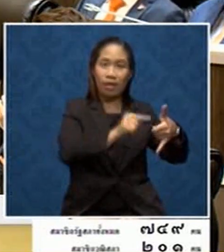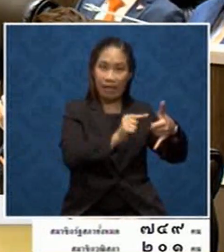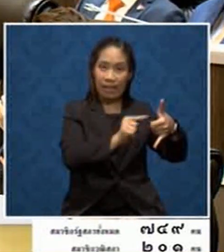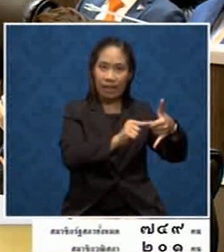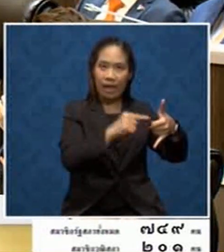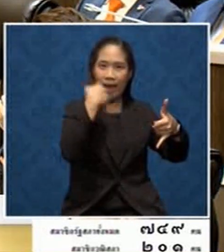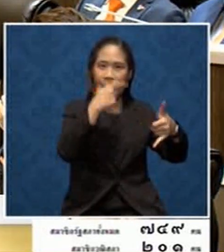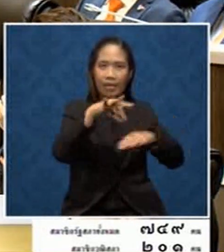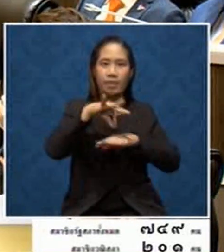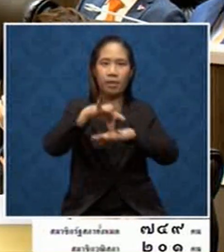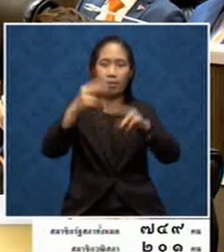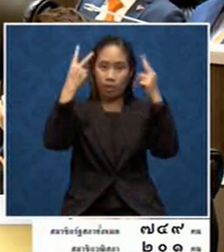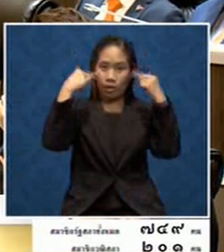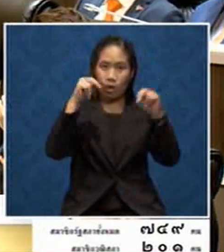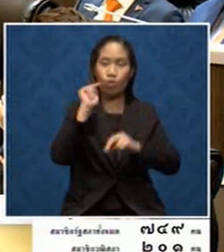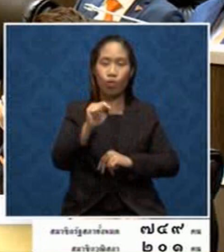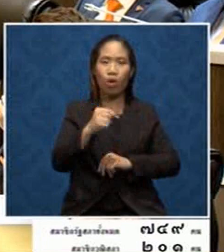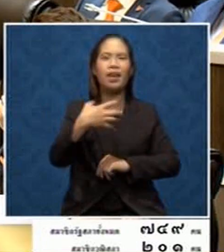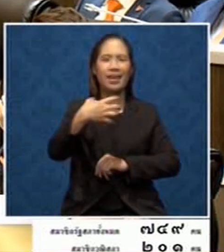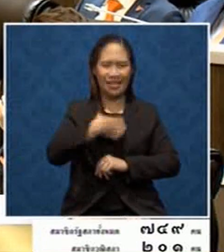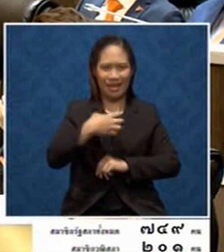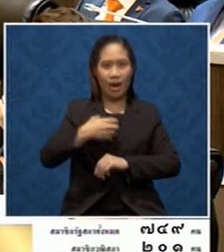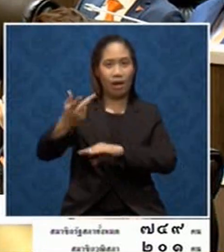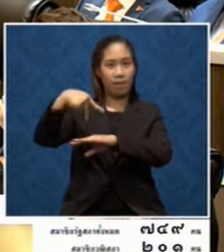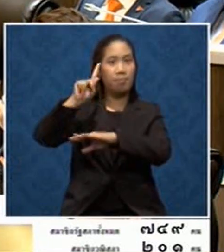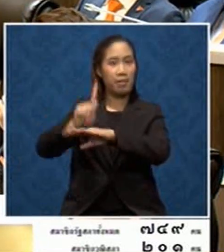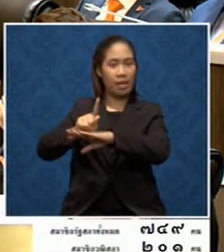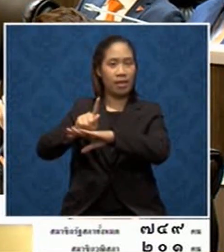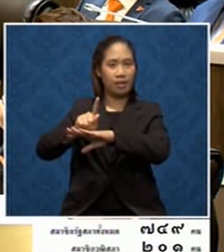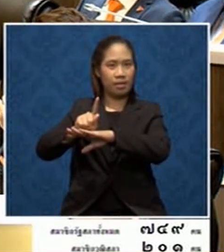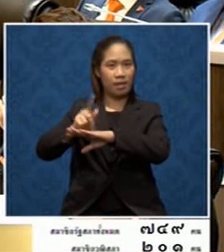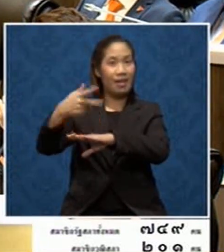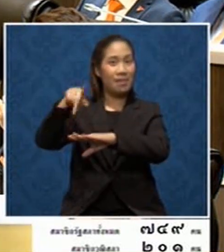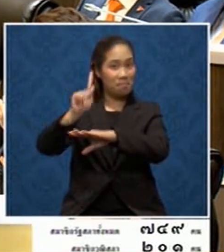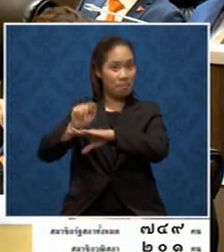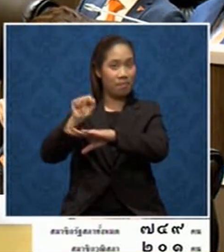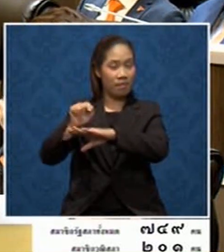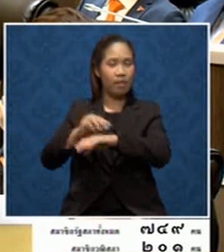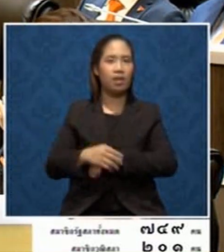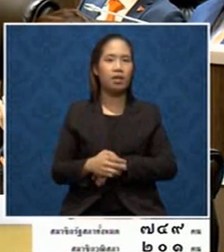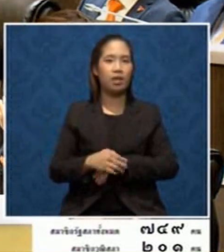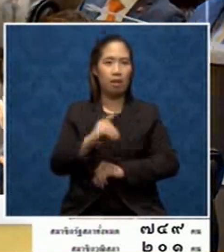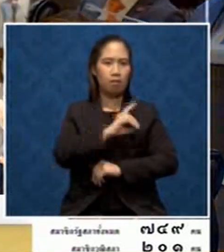ประชุมรัฐสภาต้องทบทวนสิ่งที่พิจารณาไปแล้วเมื่อวันที่19กรกฎาคมค่ะ